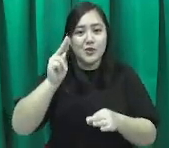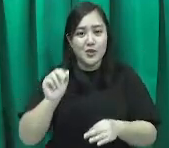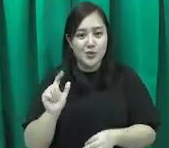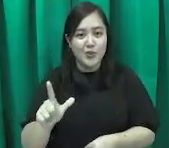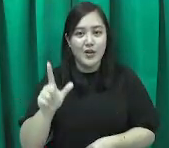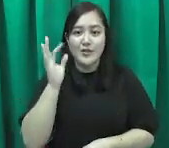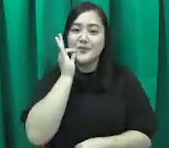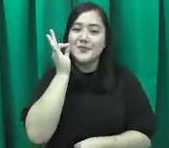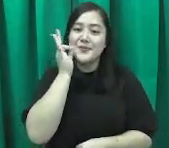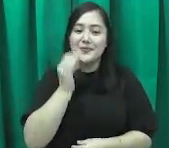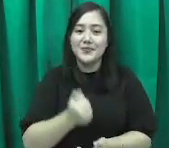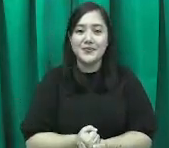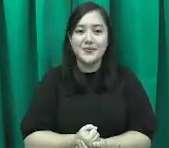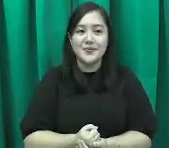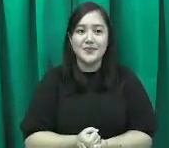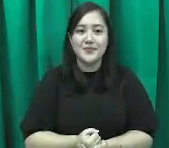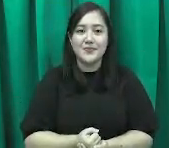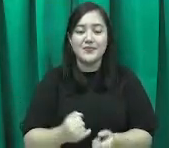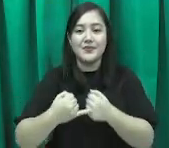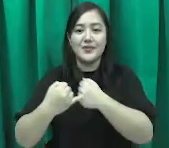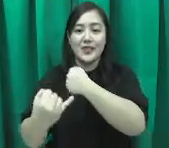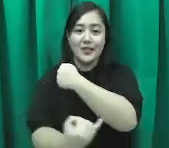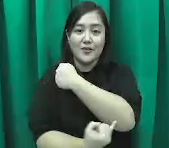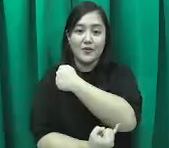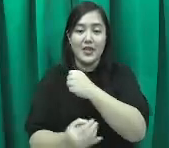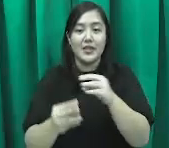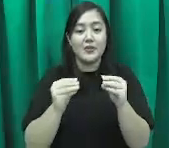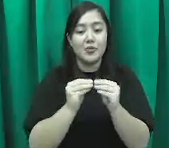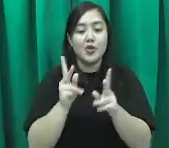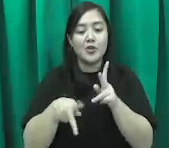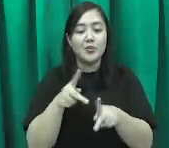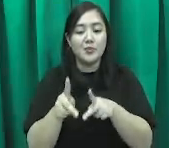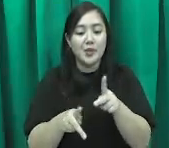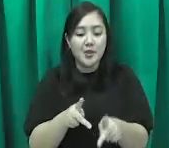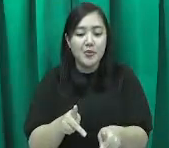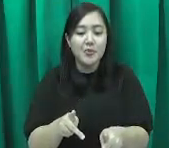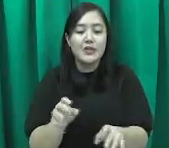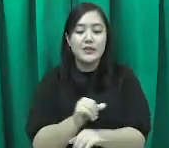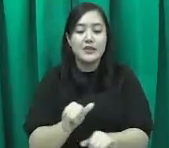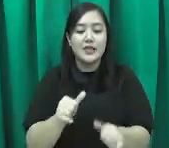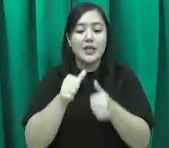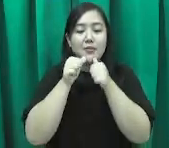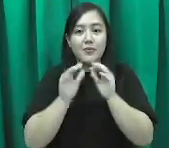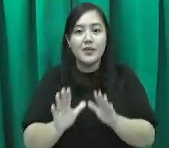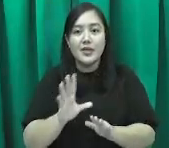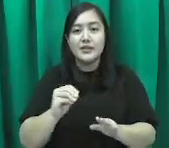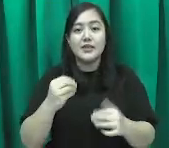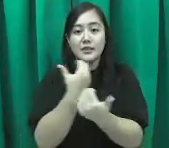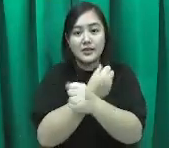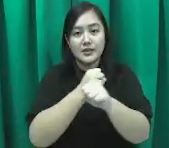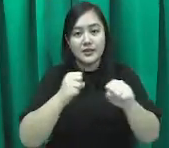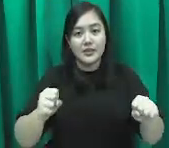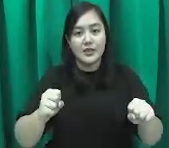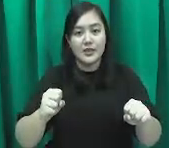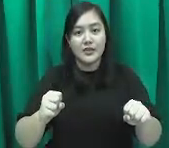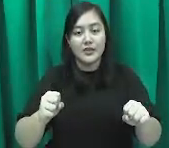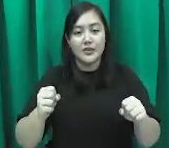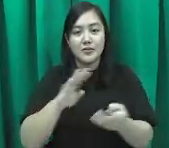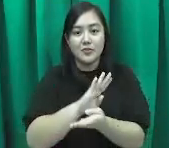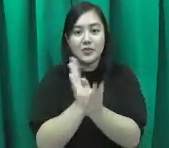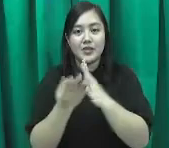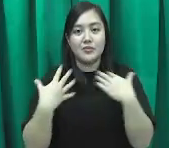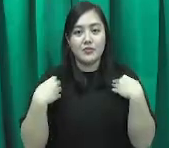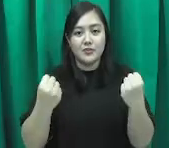Wow. So with that, let's invite more para maraming pong ma-bless, maraming pong maligtas at maraming pong tumibay sa pananampalataya. Maraming